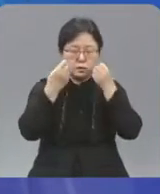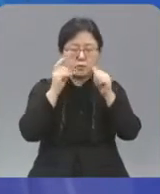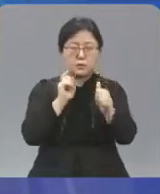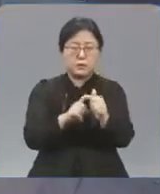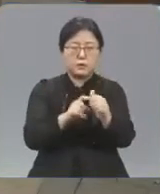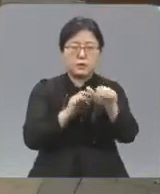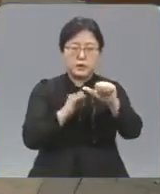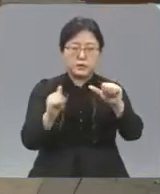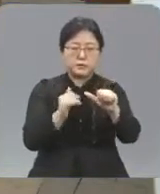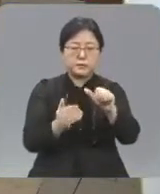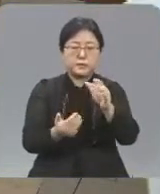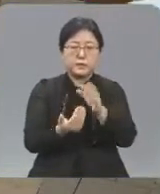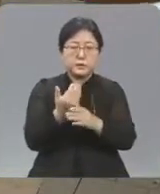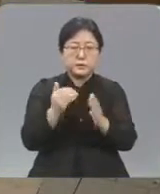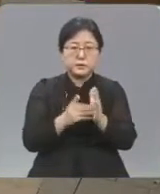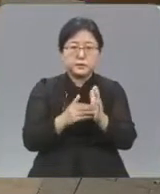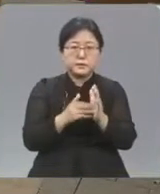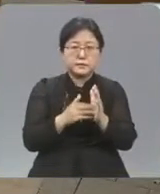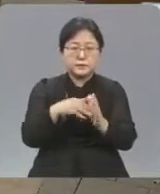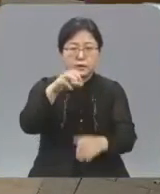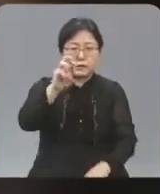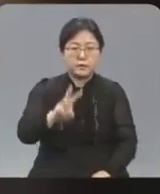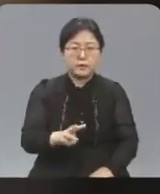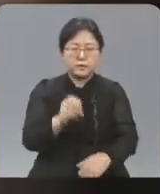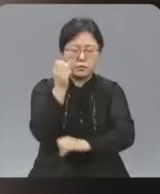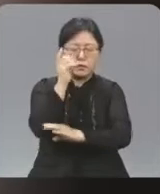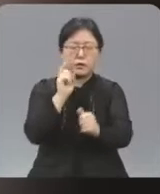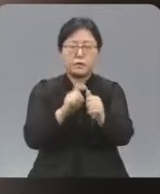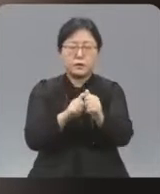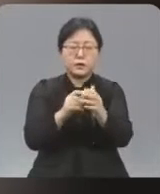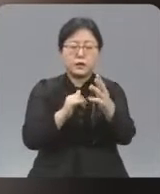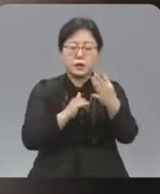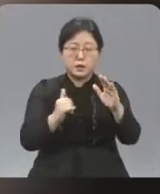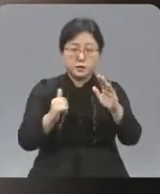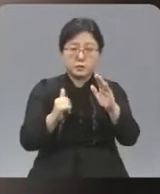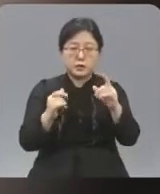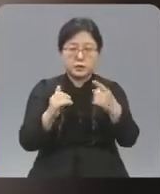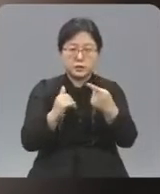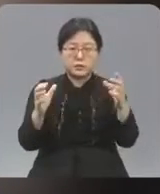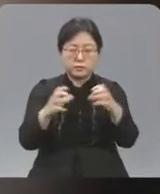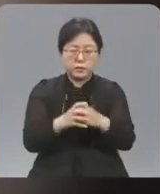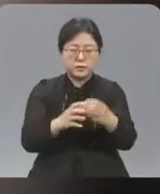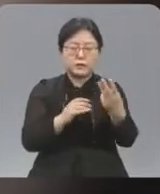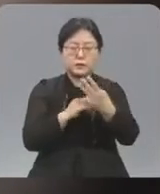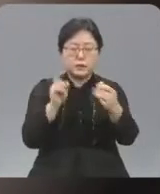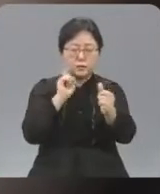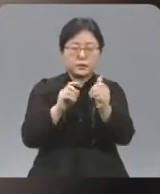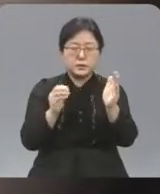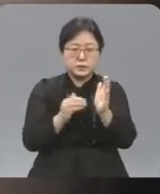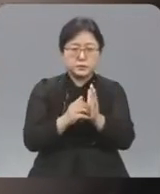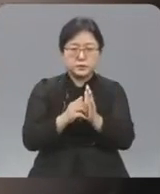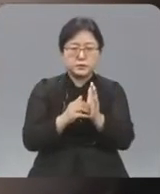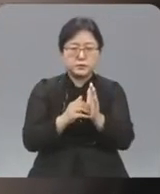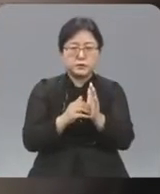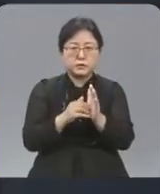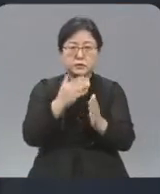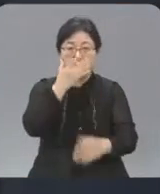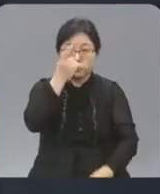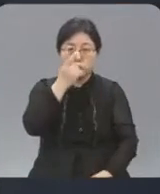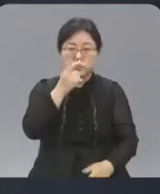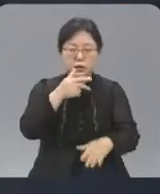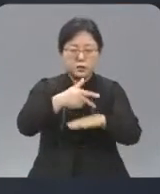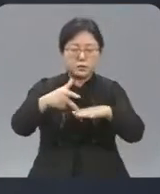확진자 5명이 추가됐습니다. 광주에서는 기존 확진자의 가족 1명을 포함해 모두 3명이 확진됐고,